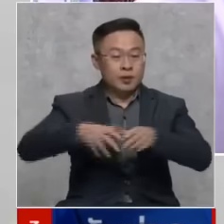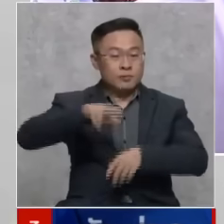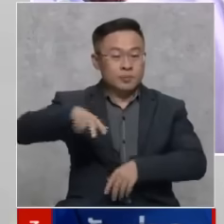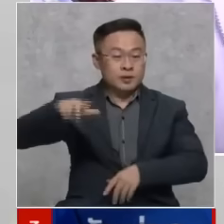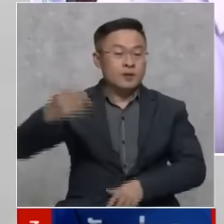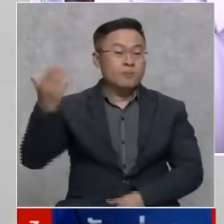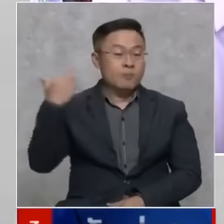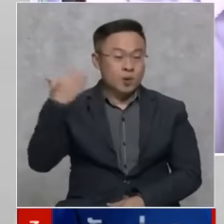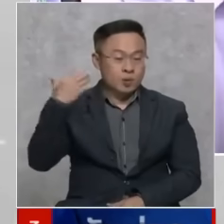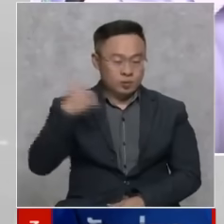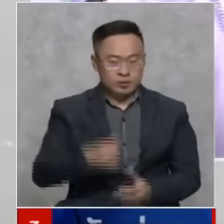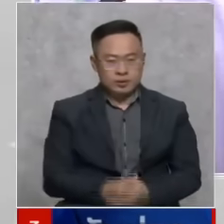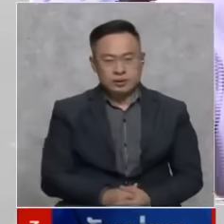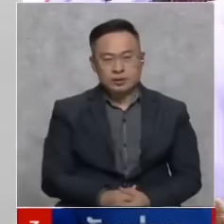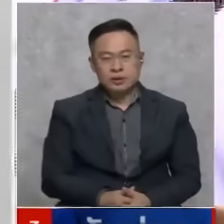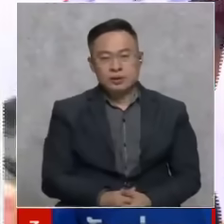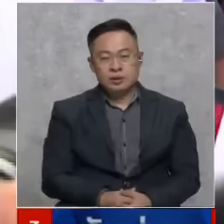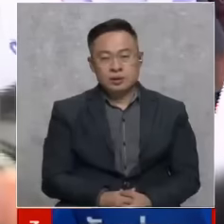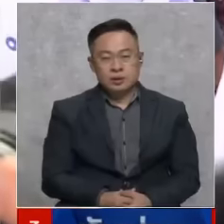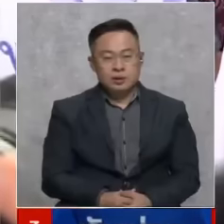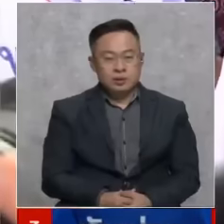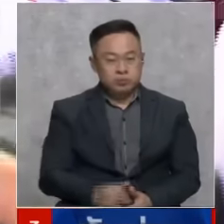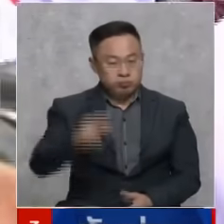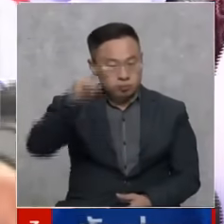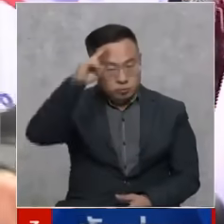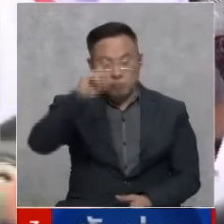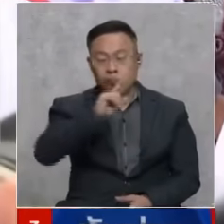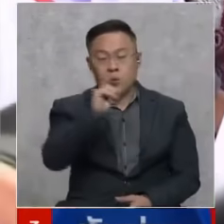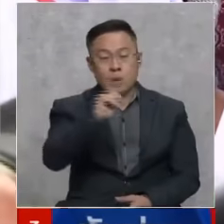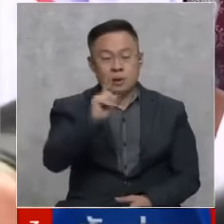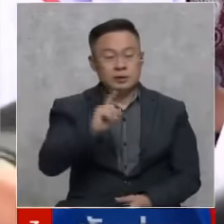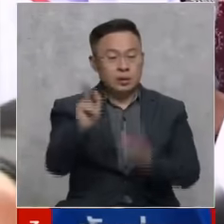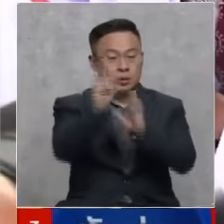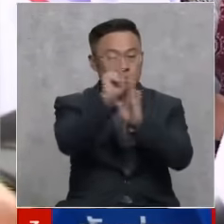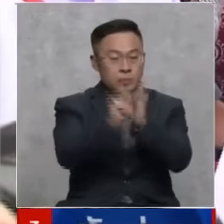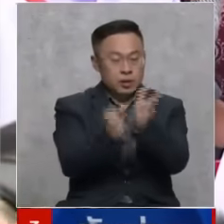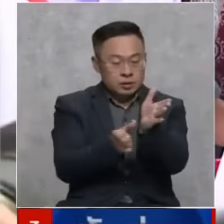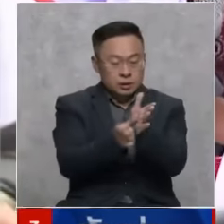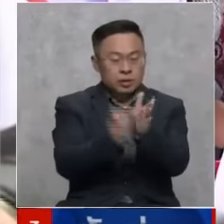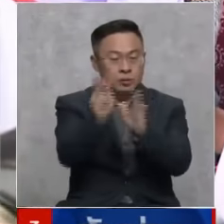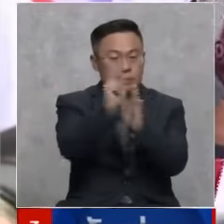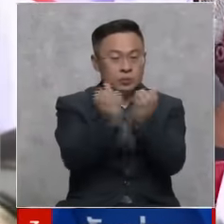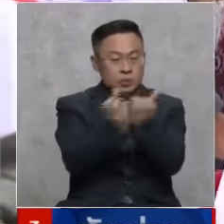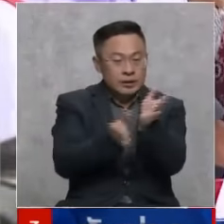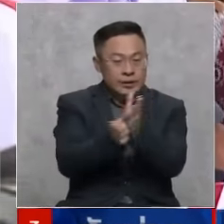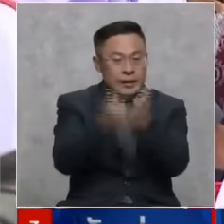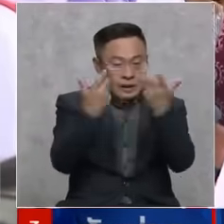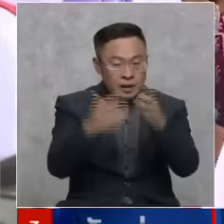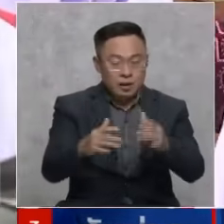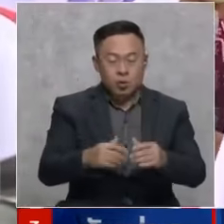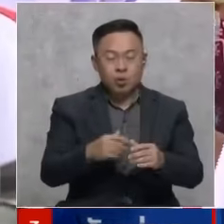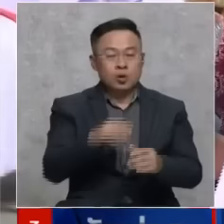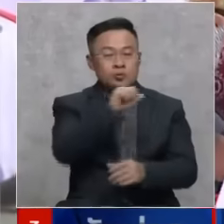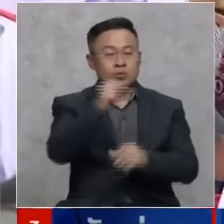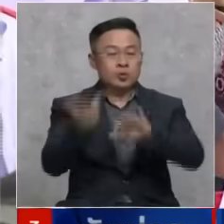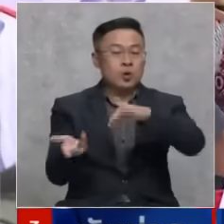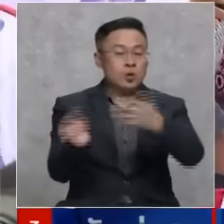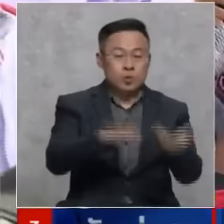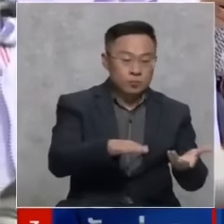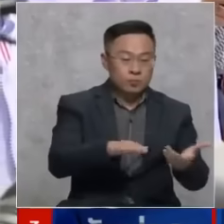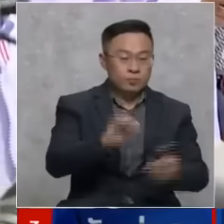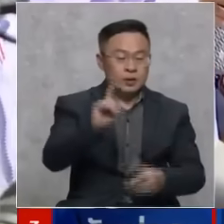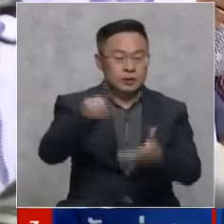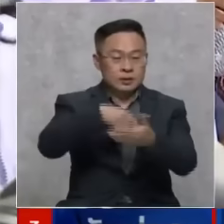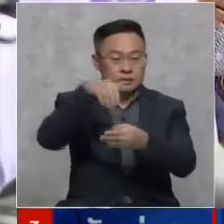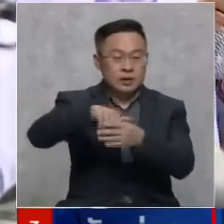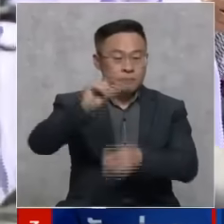กมาให้สัมภาษณ์เมื่อวานบอกไม่เคยพูดว่าหากแก้รัฐธรรมนูญเสร็จจะมีการยุบสภาแต่โลกออนไลน์ก็มีการไปขุดคำให้สัมภาษณ์ก่อนหน้านี้ของ